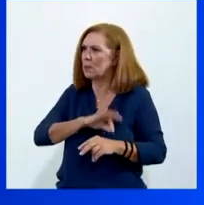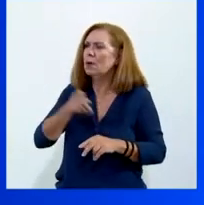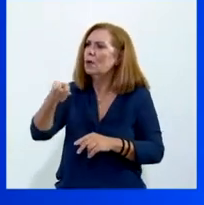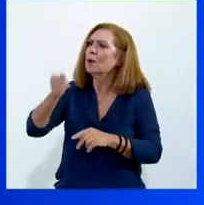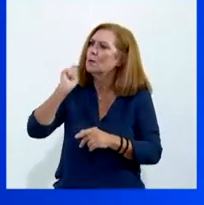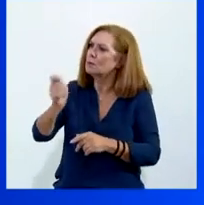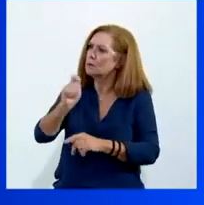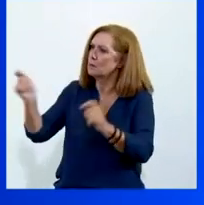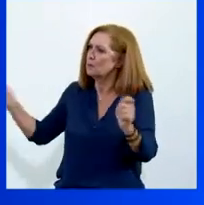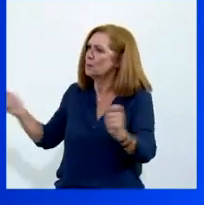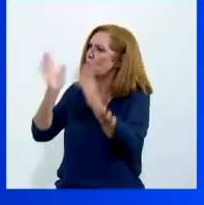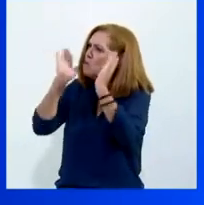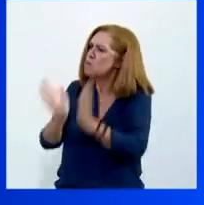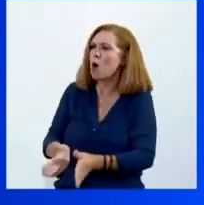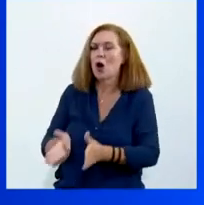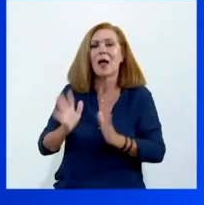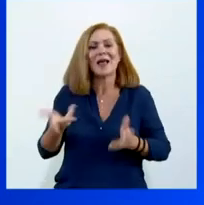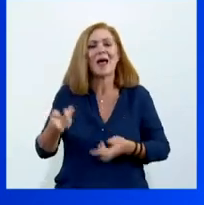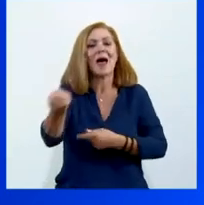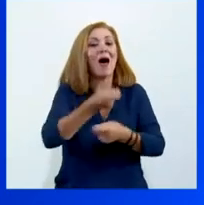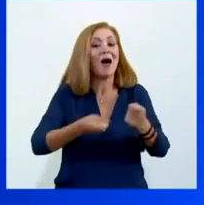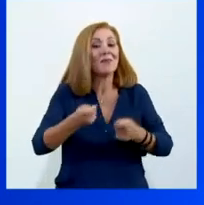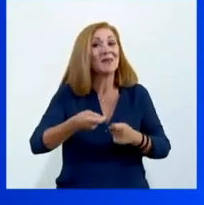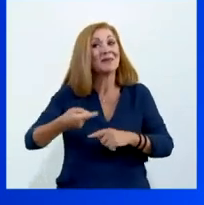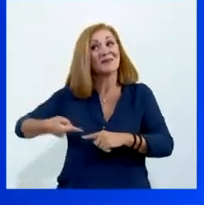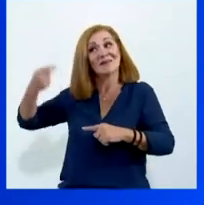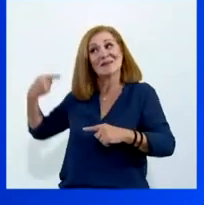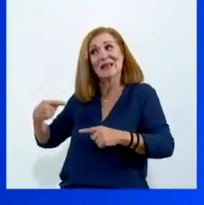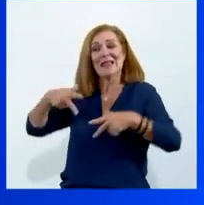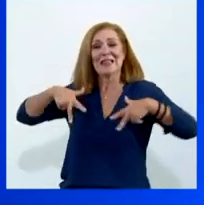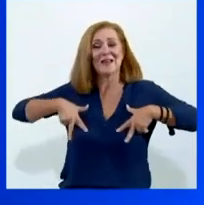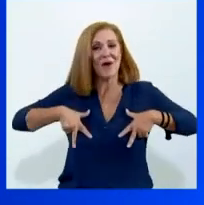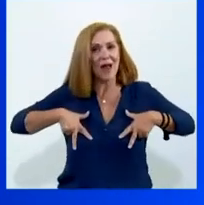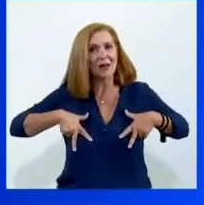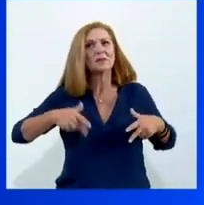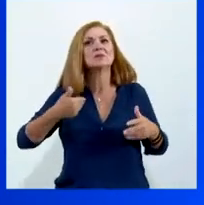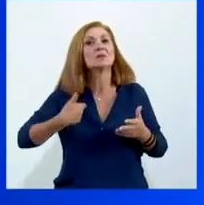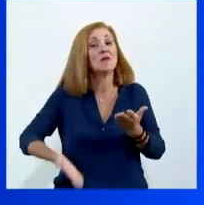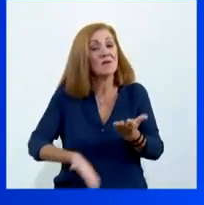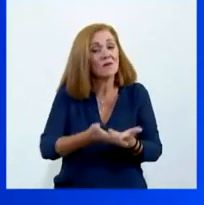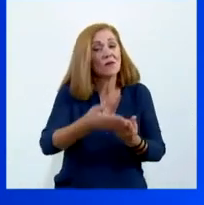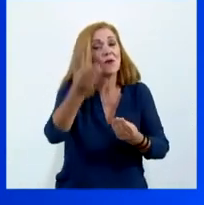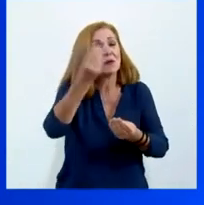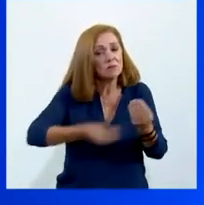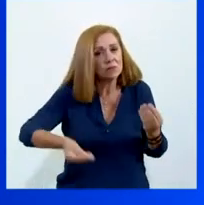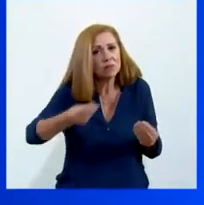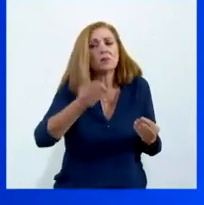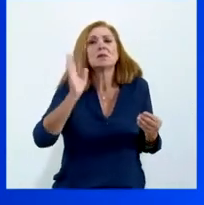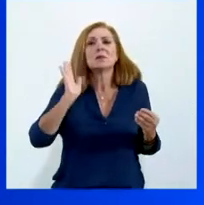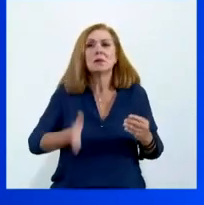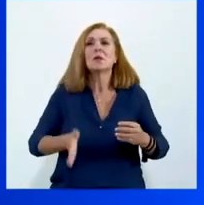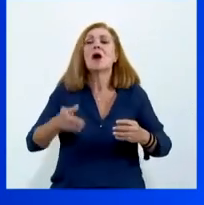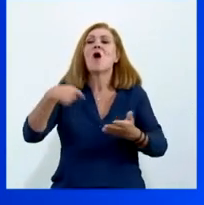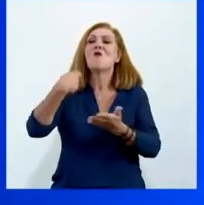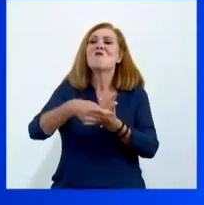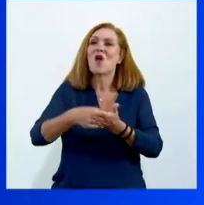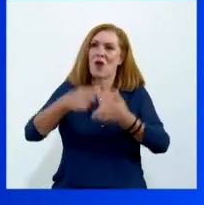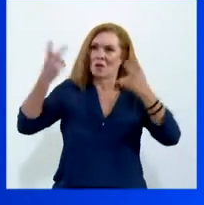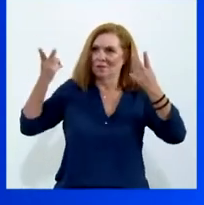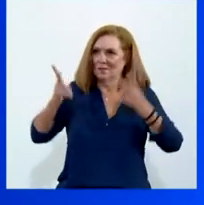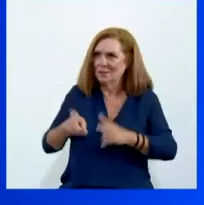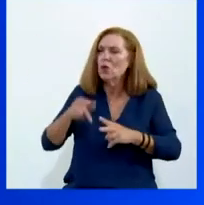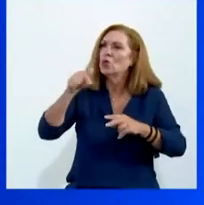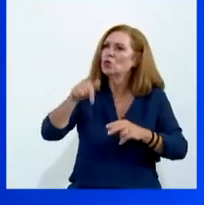κάνουν. Οι επιχειρήσεις βοηθήθηκαν πολύ από την προηγούμενη κυβέρνηση με μια οργανωμένη μείωση της φορολογίας. Θεωρώ ότι